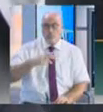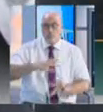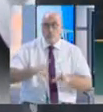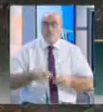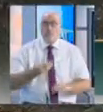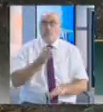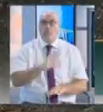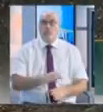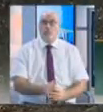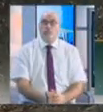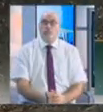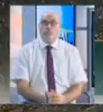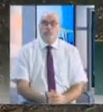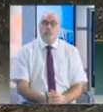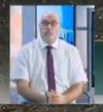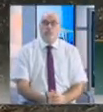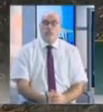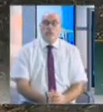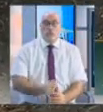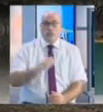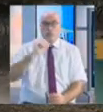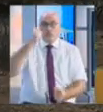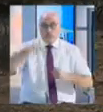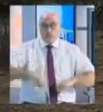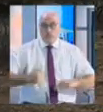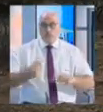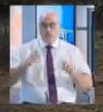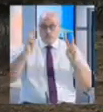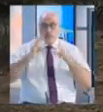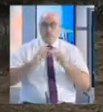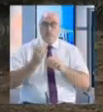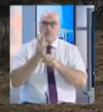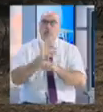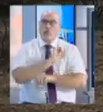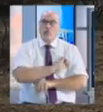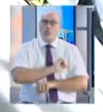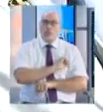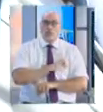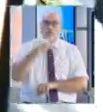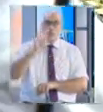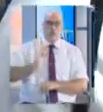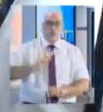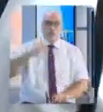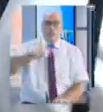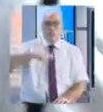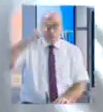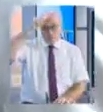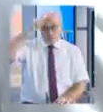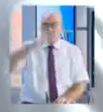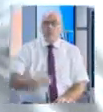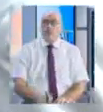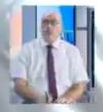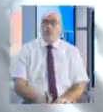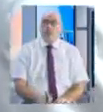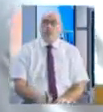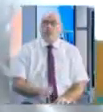لعائلات الضحايا. نقدم يعني باسم السيد رئيس الجمهورية التعازي الخالص للدولة وللحكومة بالنسبة